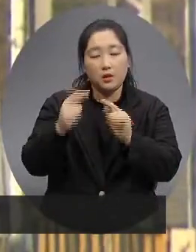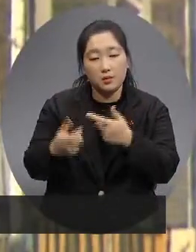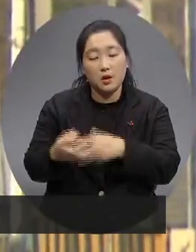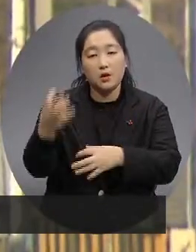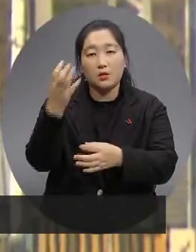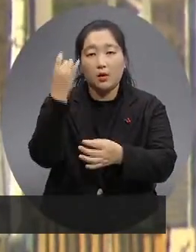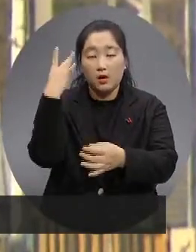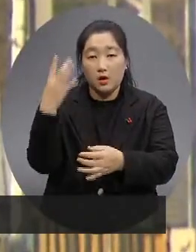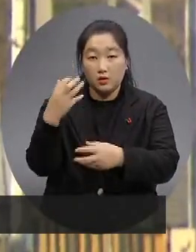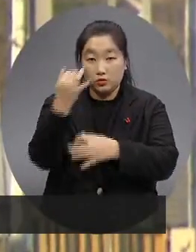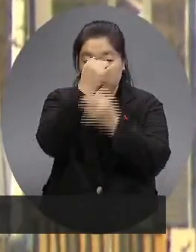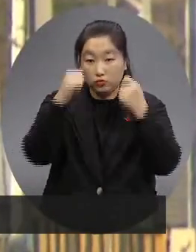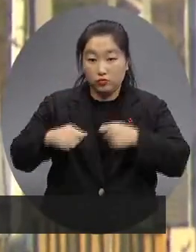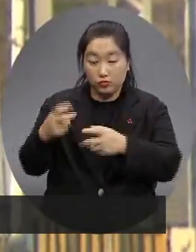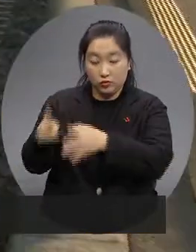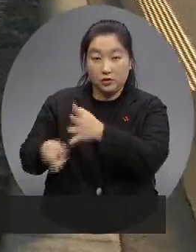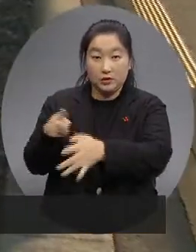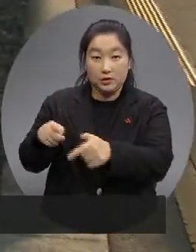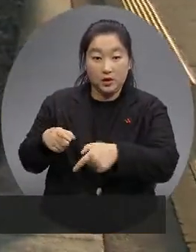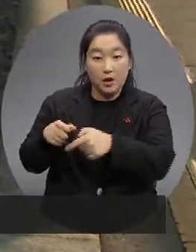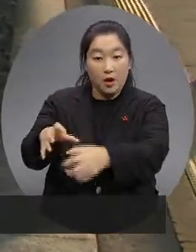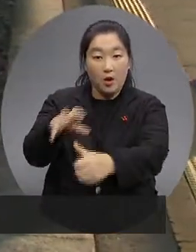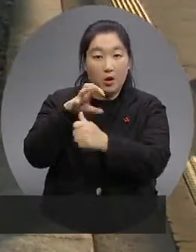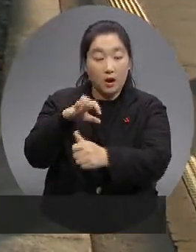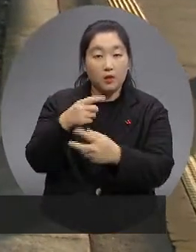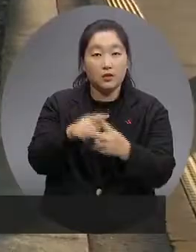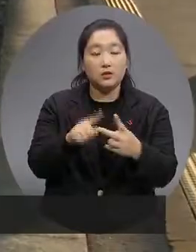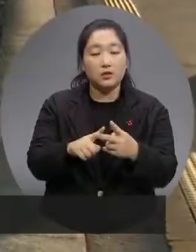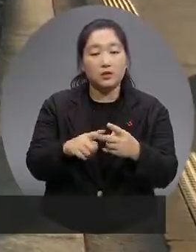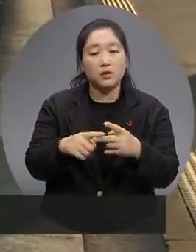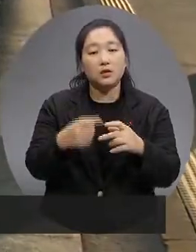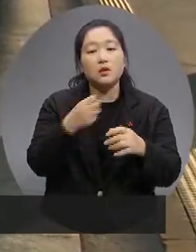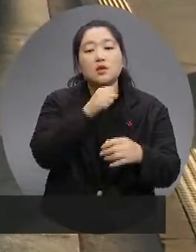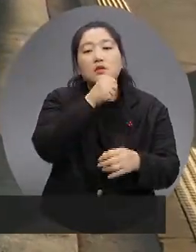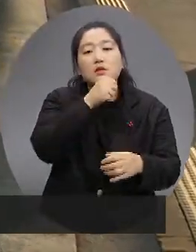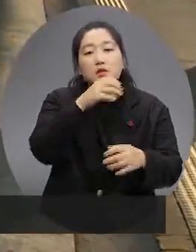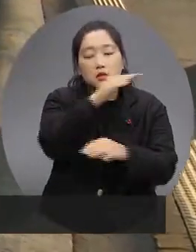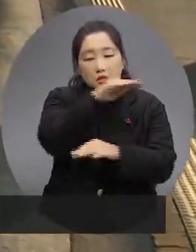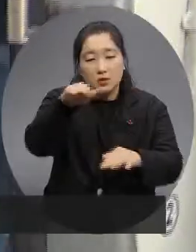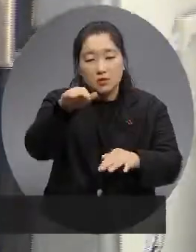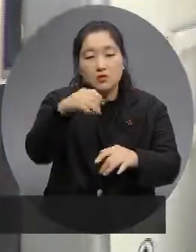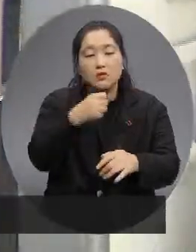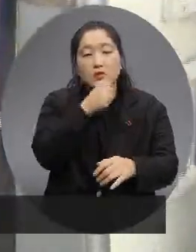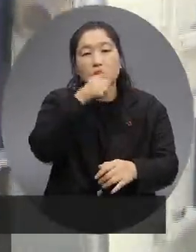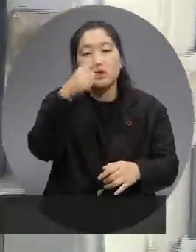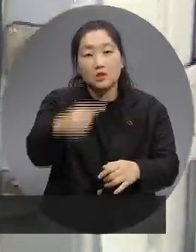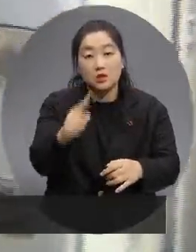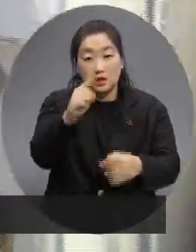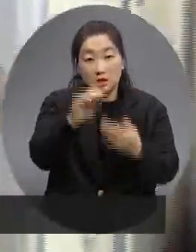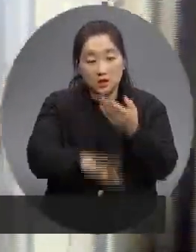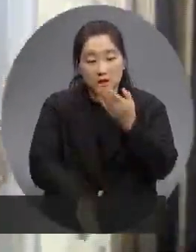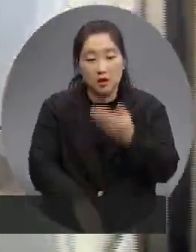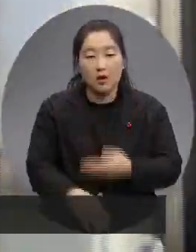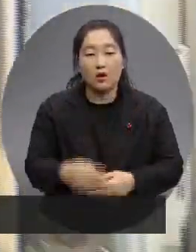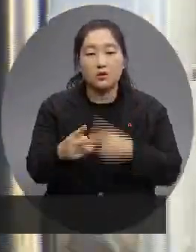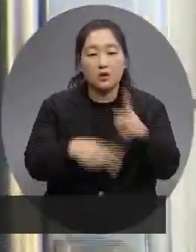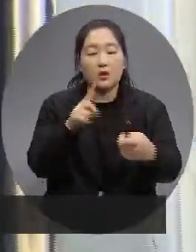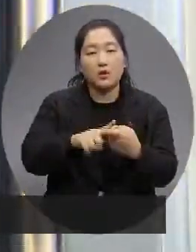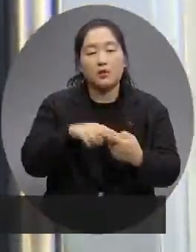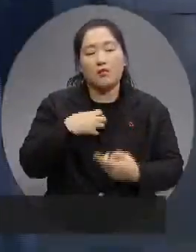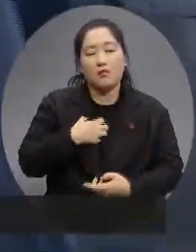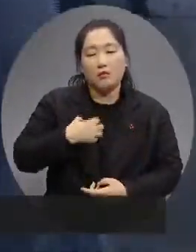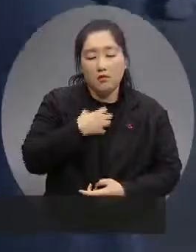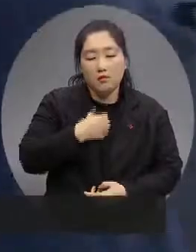활용하든 전 구간의 경제성이 기준치 1에 못 미쳤기 때문입니다. 사업 자체에 대한 우려가